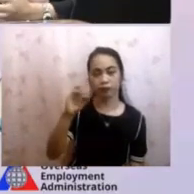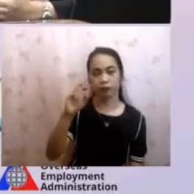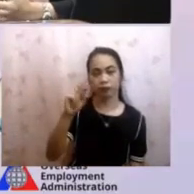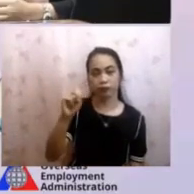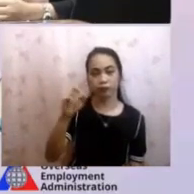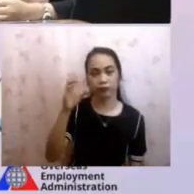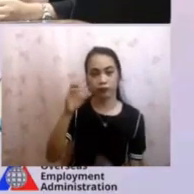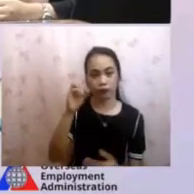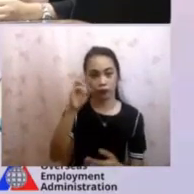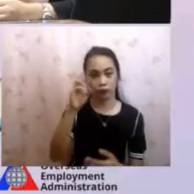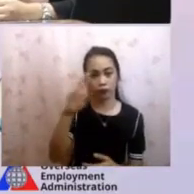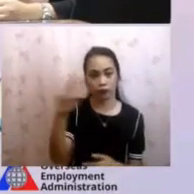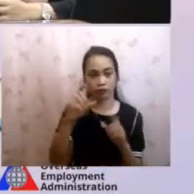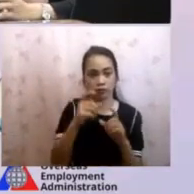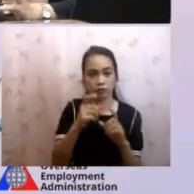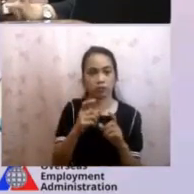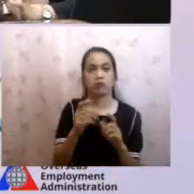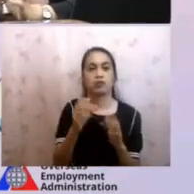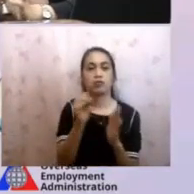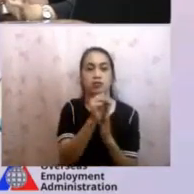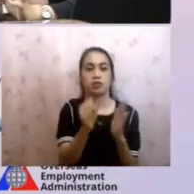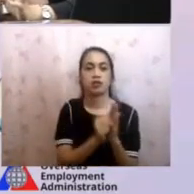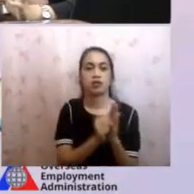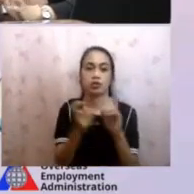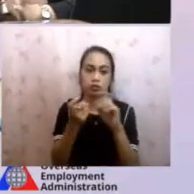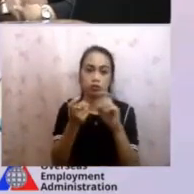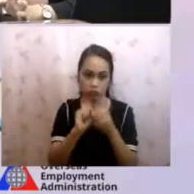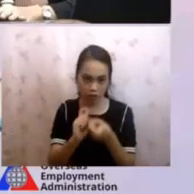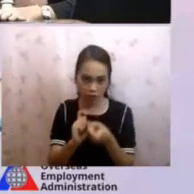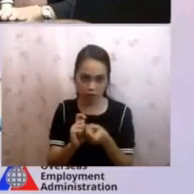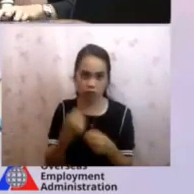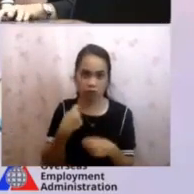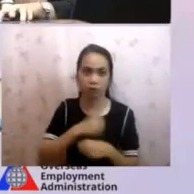i-consider for another application or i-invite for interview because